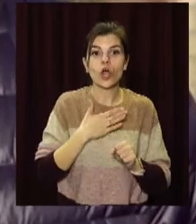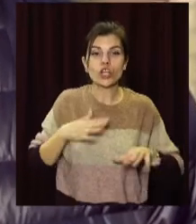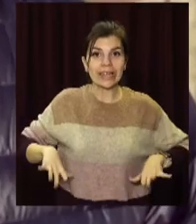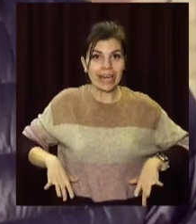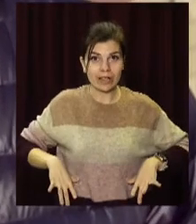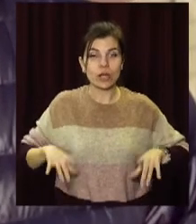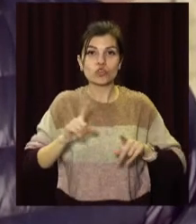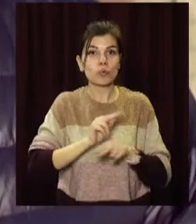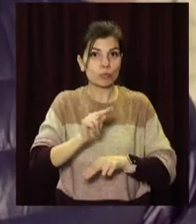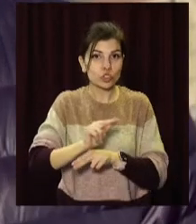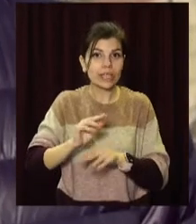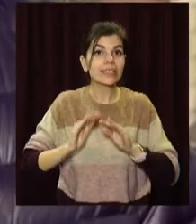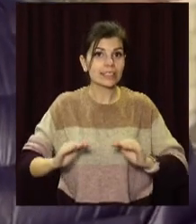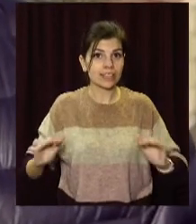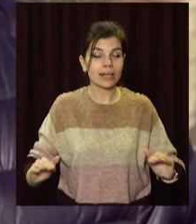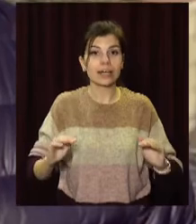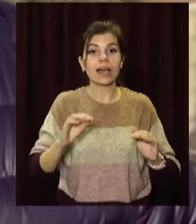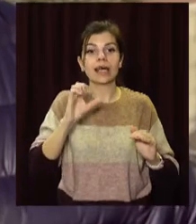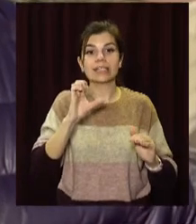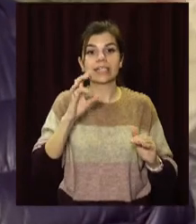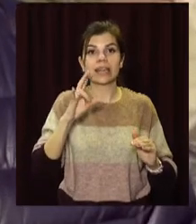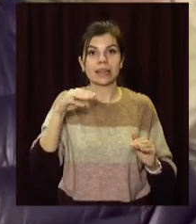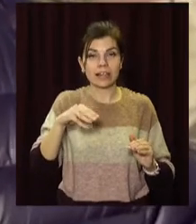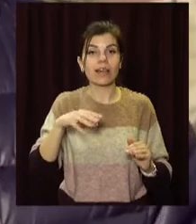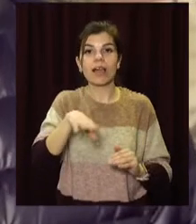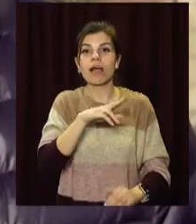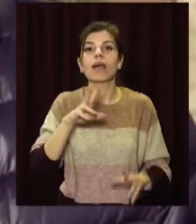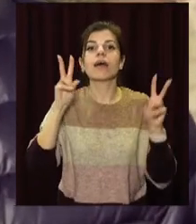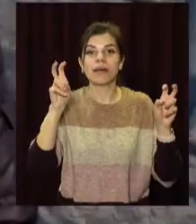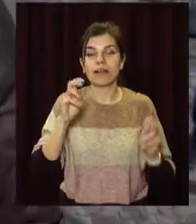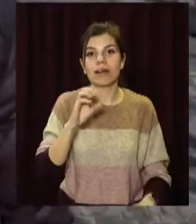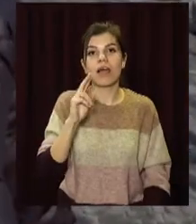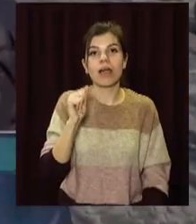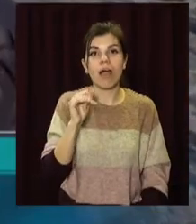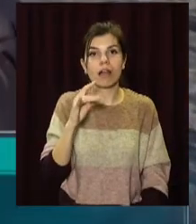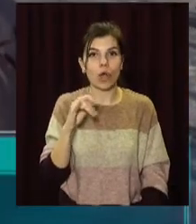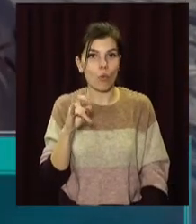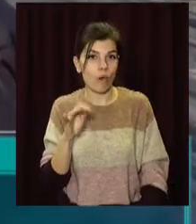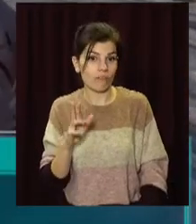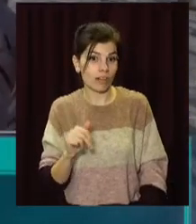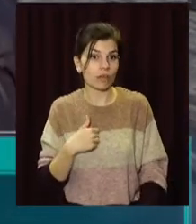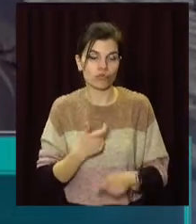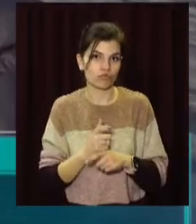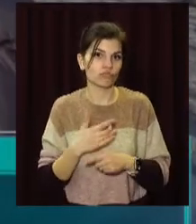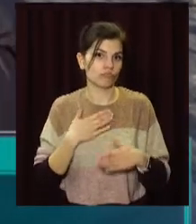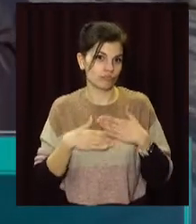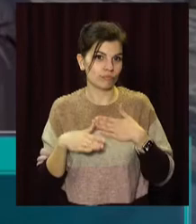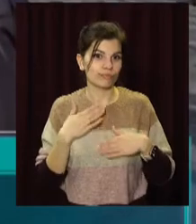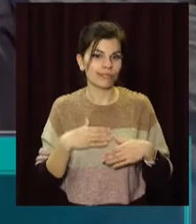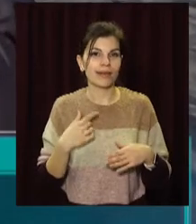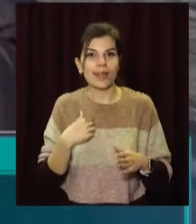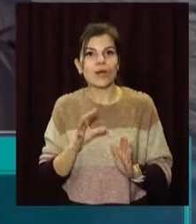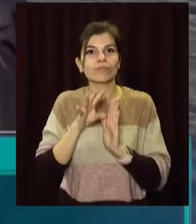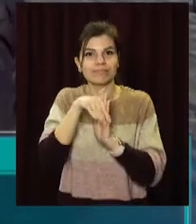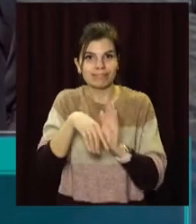для того, чтобы обучать детей СМТ Карнауховка игре в футбол. Я очень рада была присоединиться к